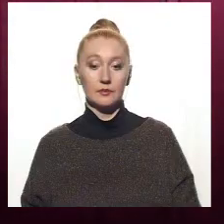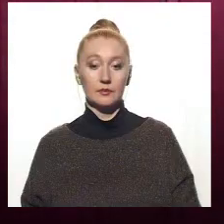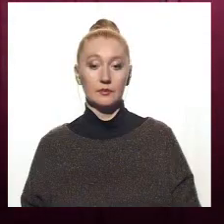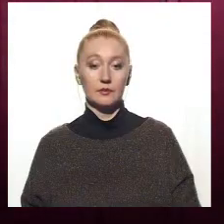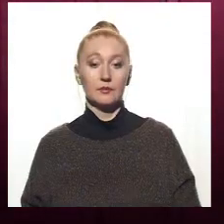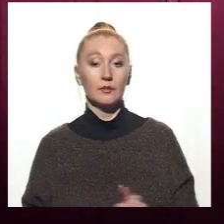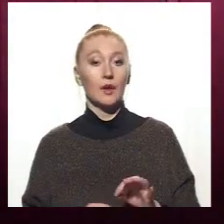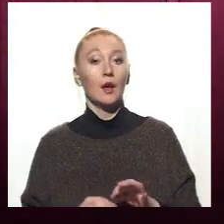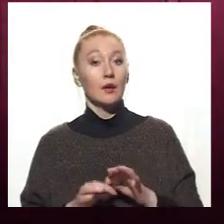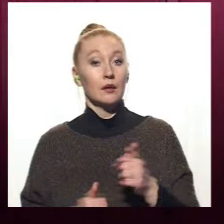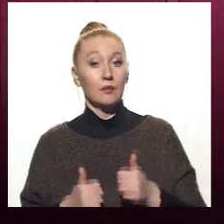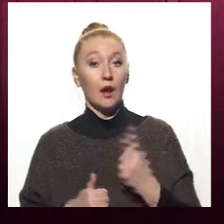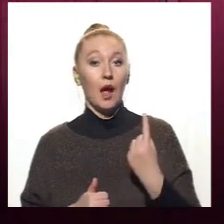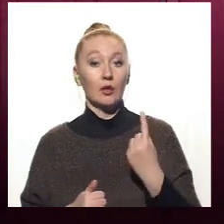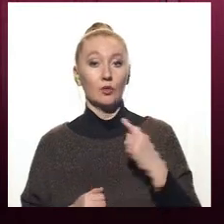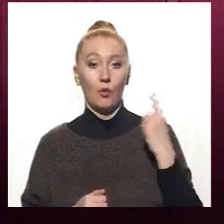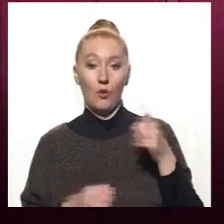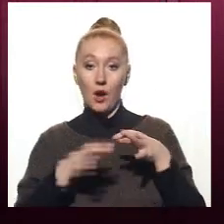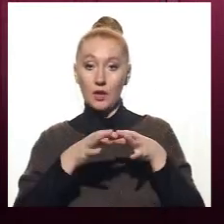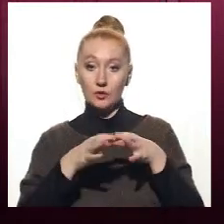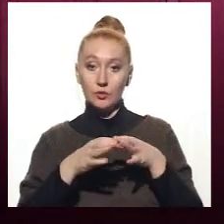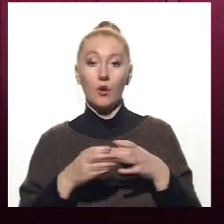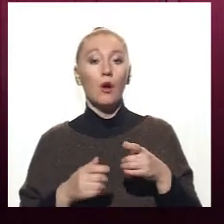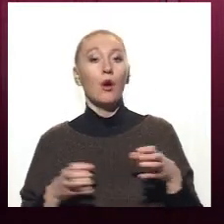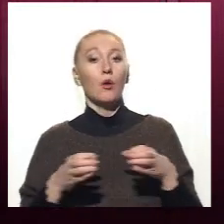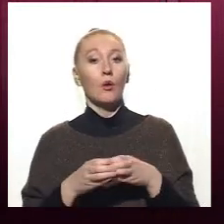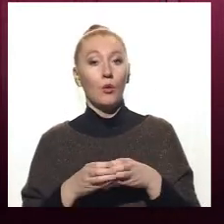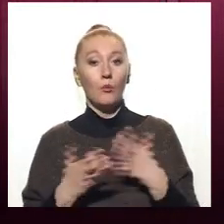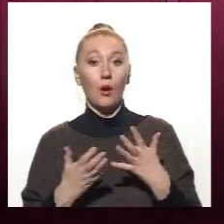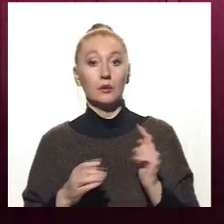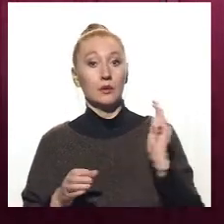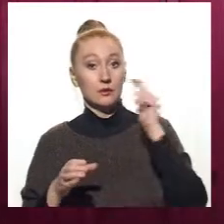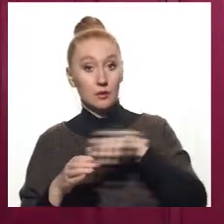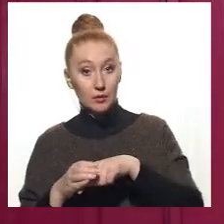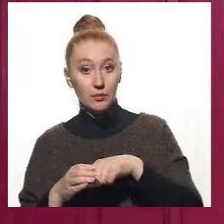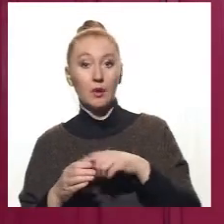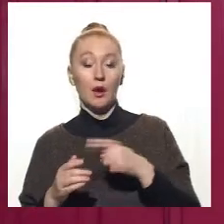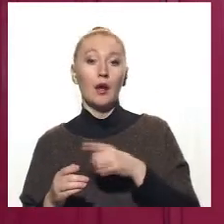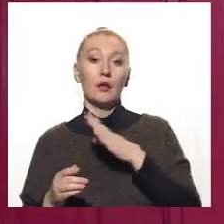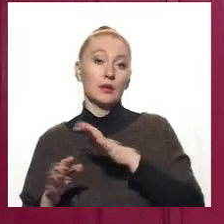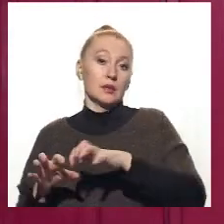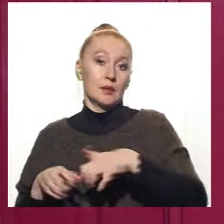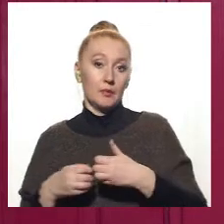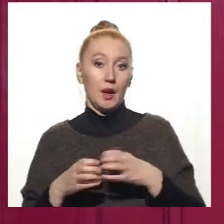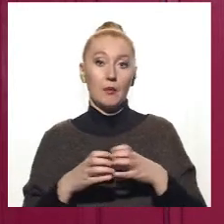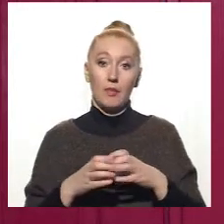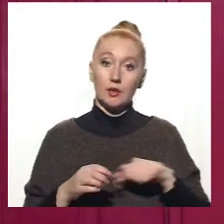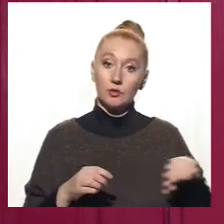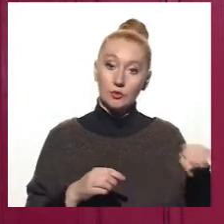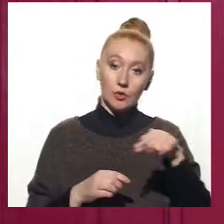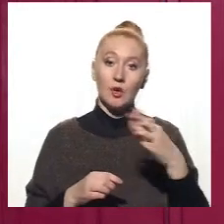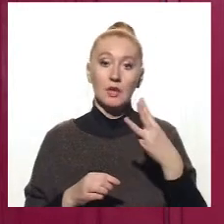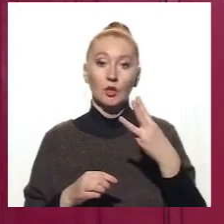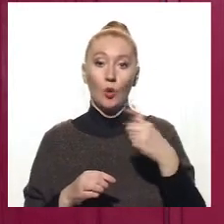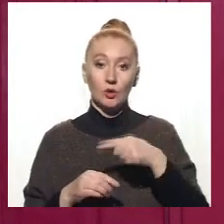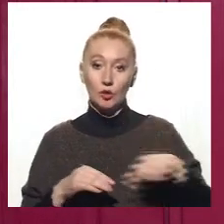Відбувається на одне кільце. Команда, коли їй забивають, підбирає м'яча, виводить за трьохочкову